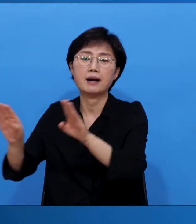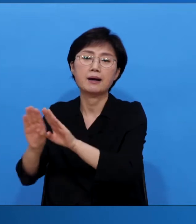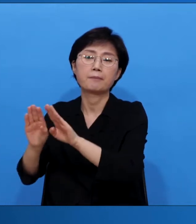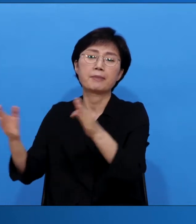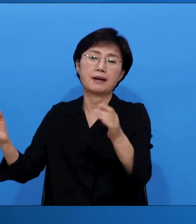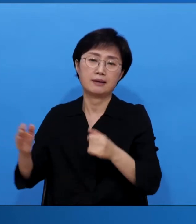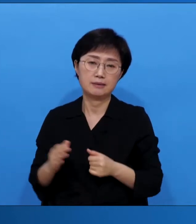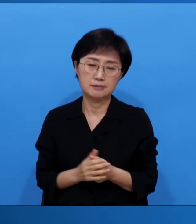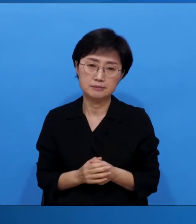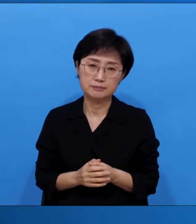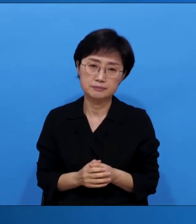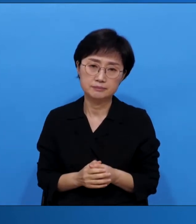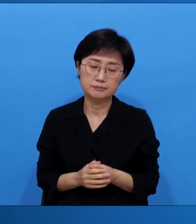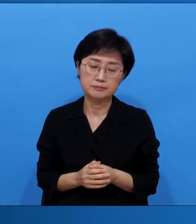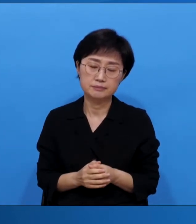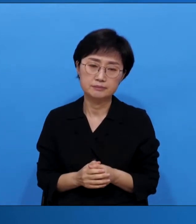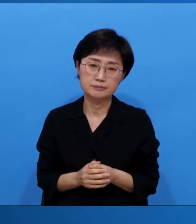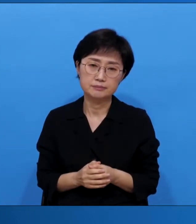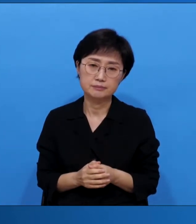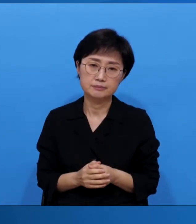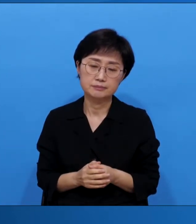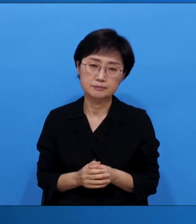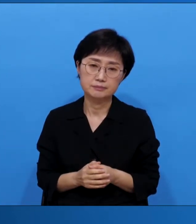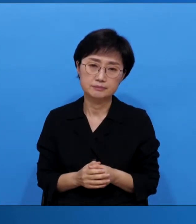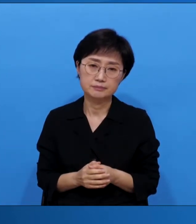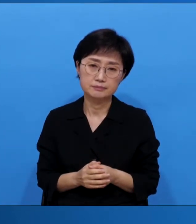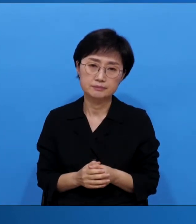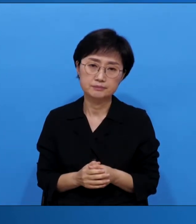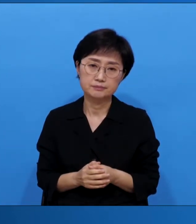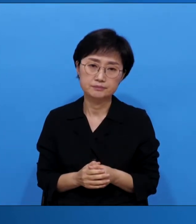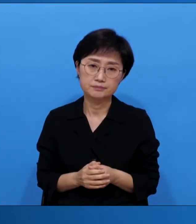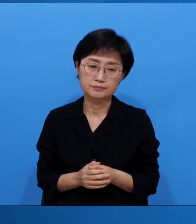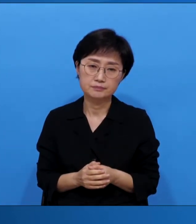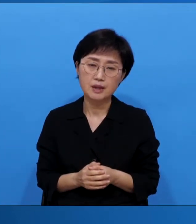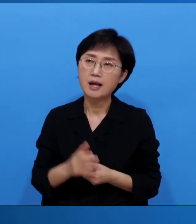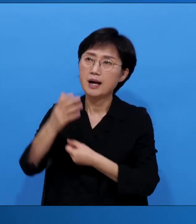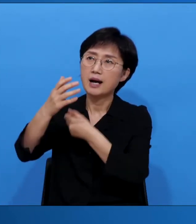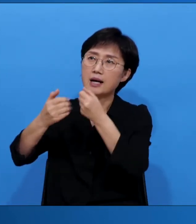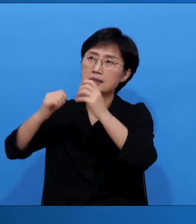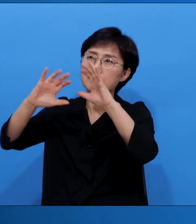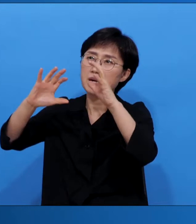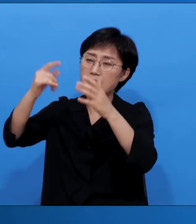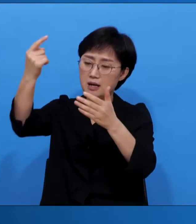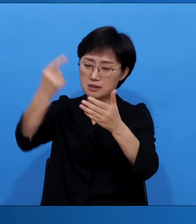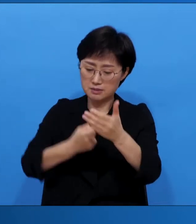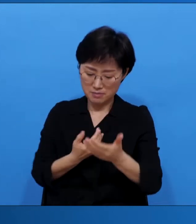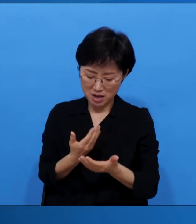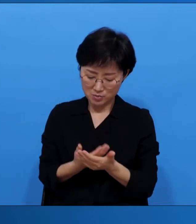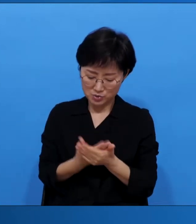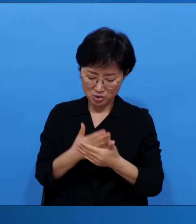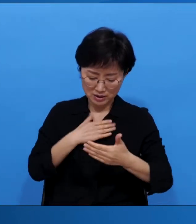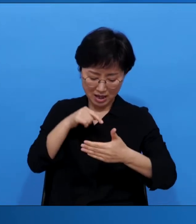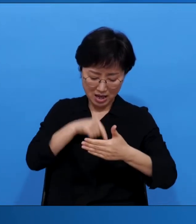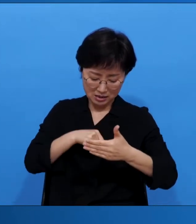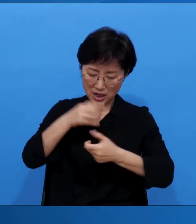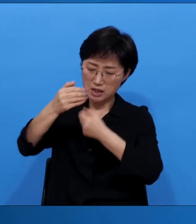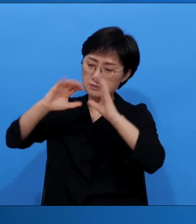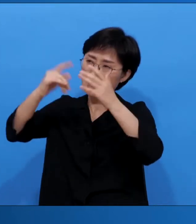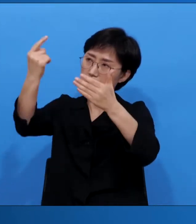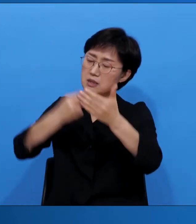opened. 그냥 하나님의 나라 내게 임하도록 기도했는데 난 달라고도 안 해서